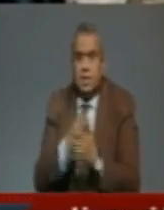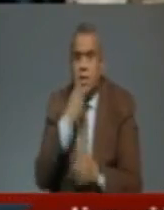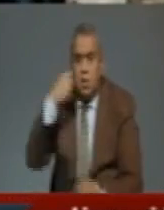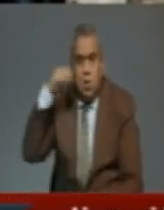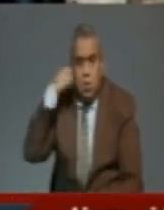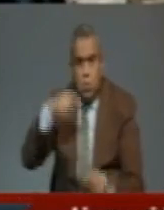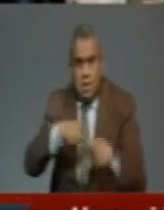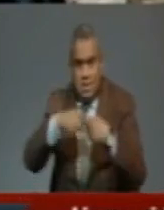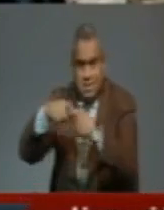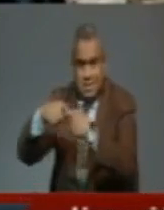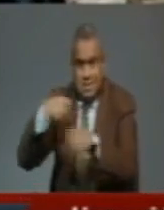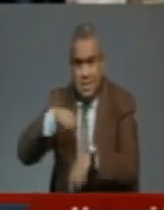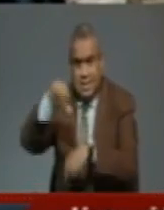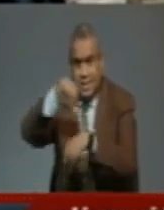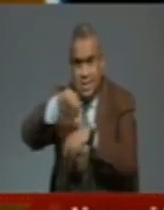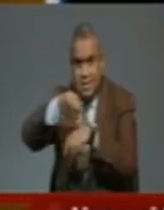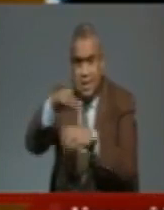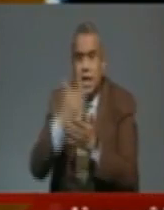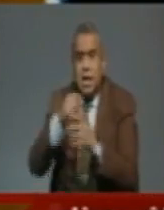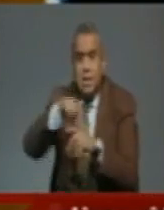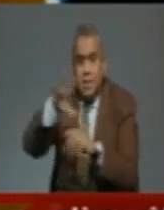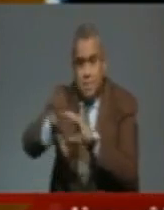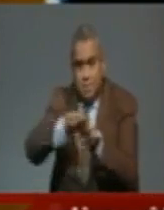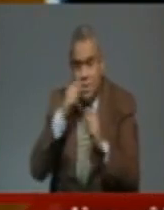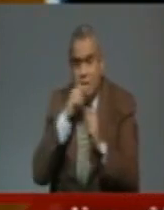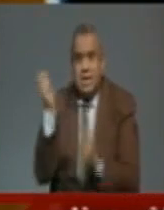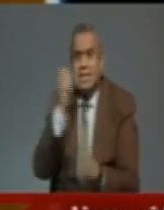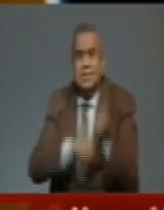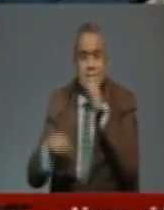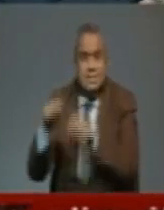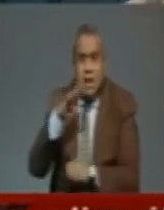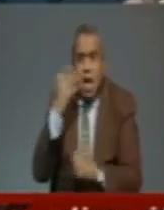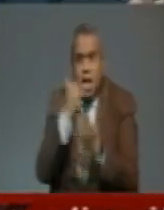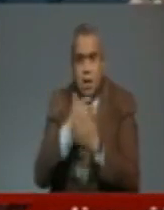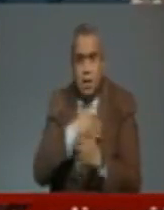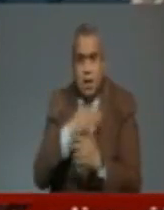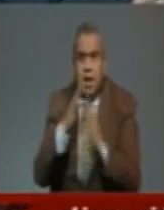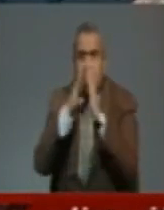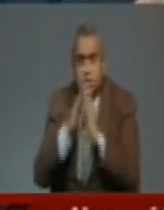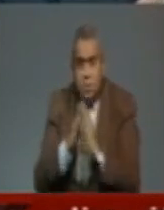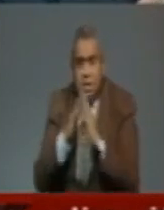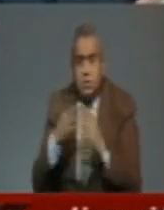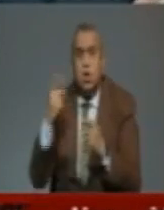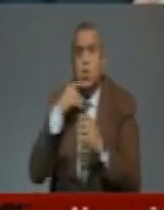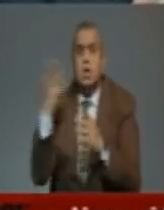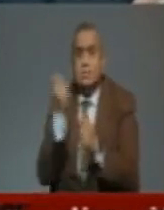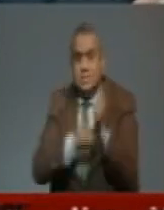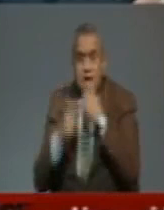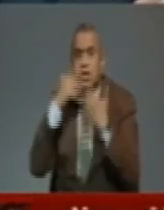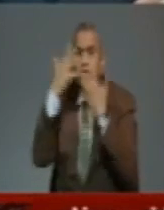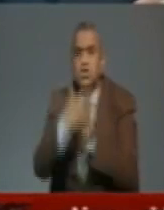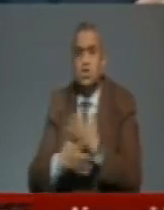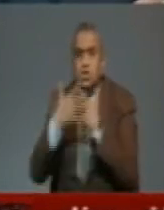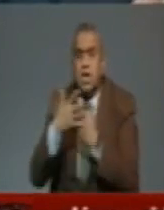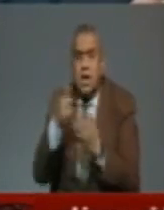هتبقى المنطقة دي هيتعمل فيها بعض الصناعات، صناعات لينا وصناعات للشركات. تمام. يعني ايه؟ يعني عايز يقول لكم ان